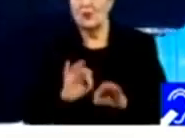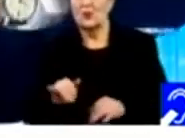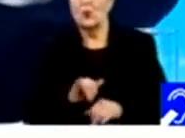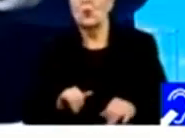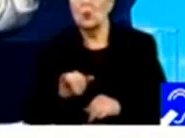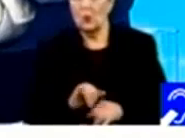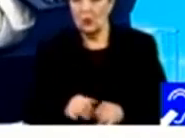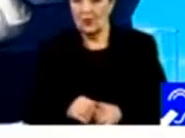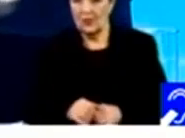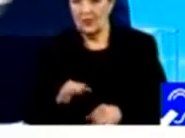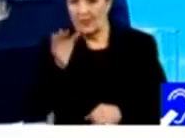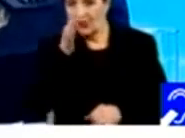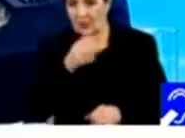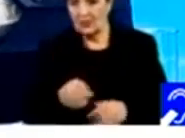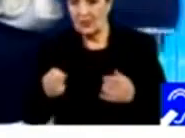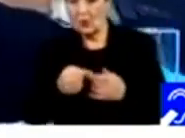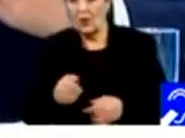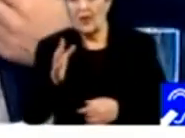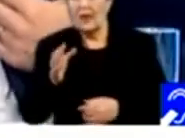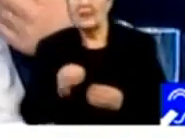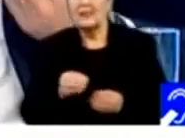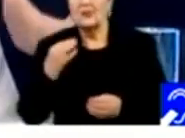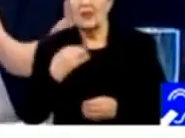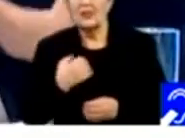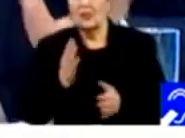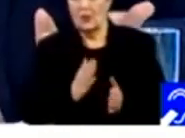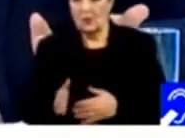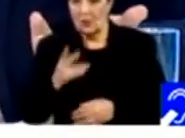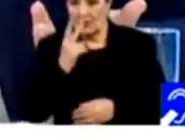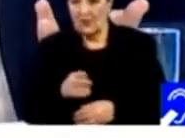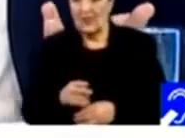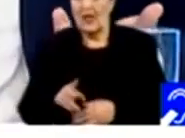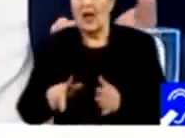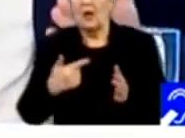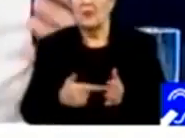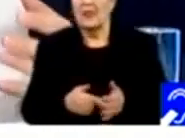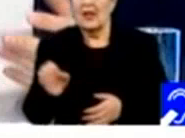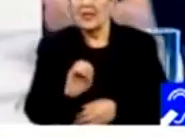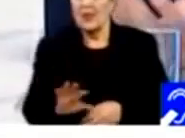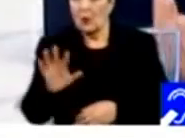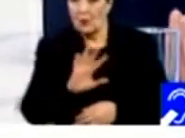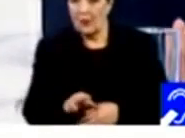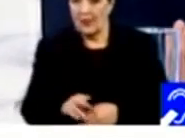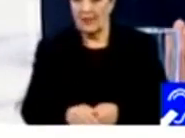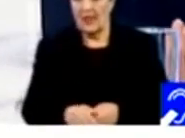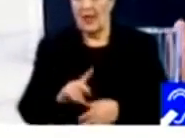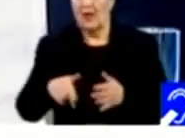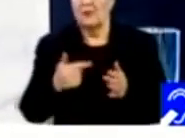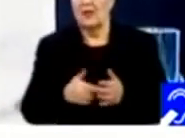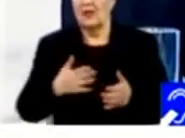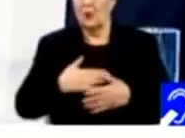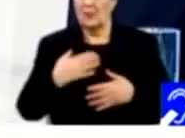unde văd ei Chișinău peste 5, peste 10 ani. Eu îl văd în rândul capitalelor europene. Eu îl văd în rândul capitalelor noastre